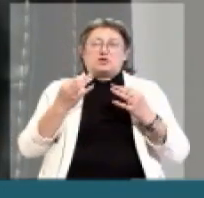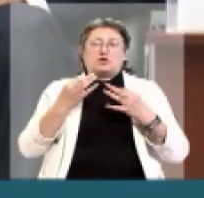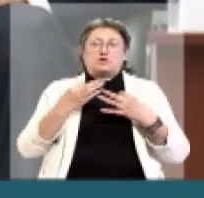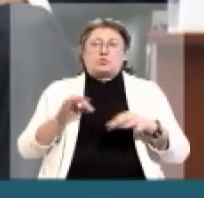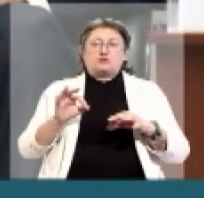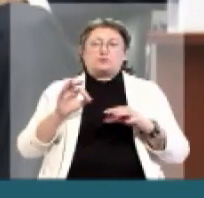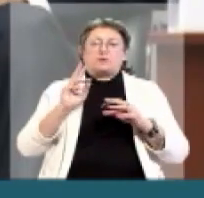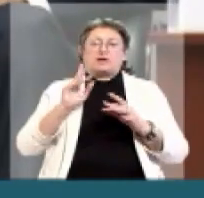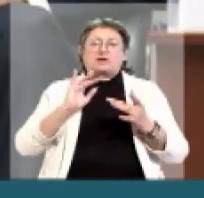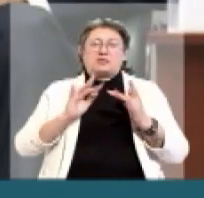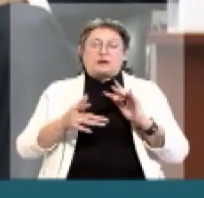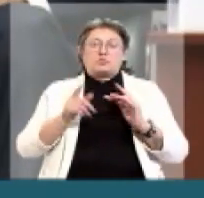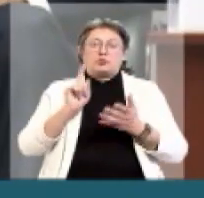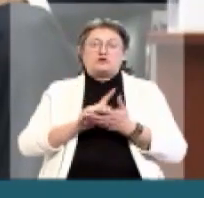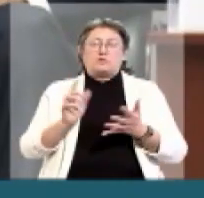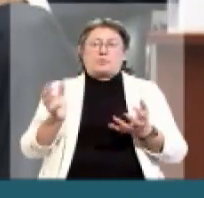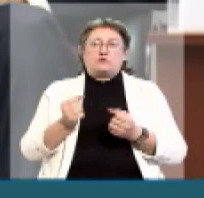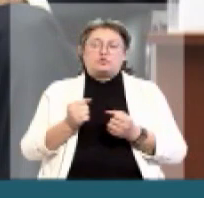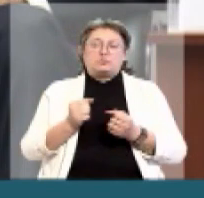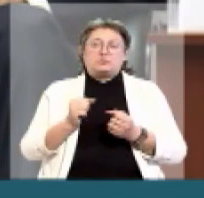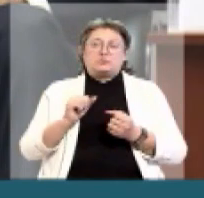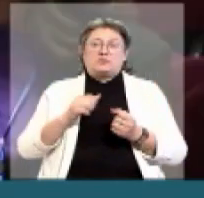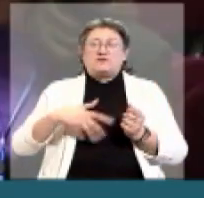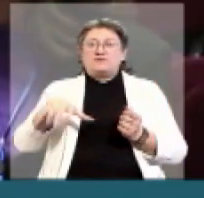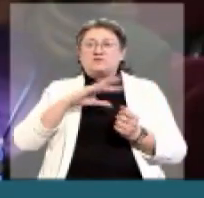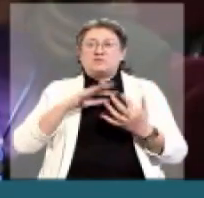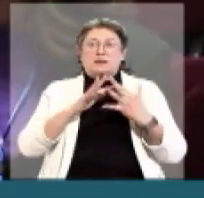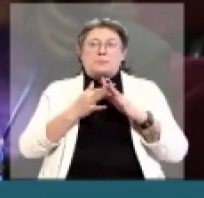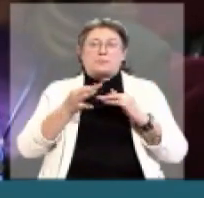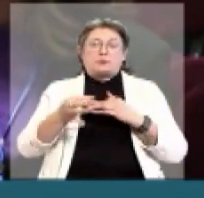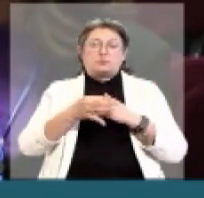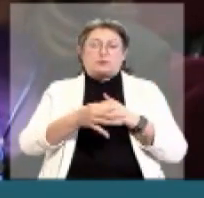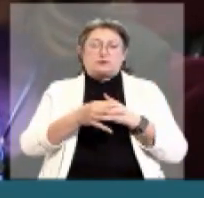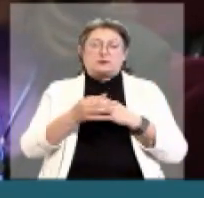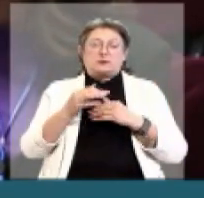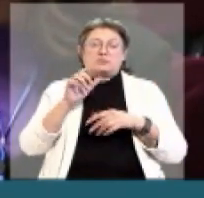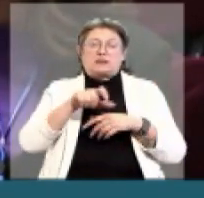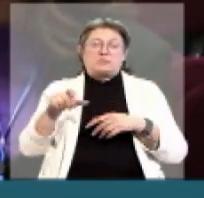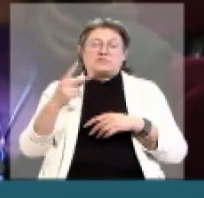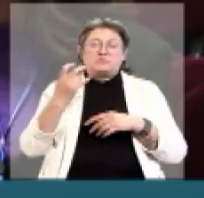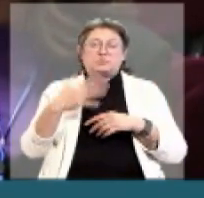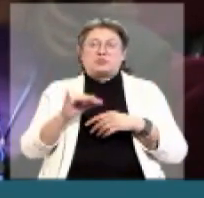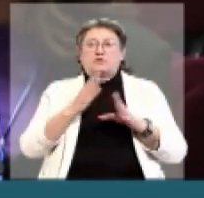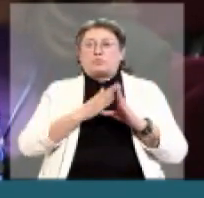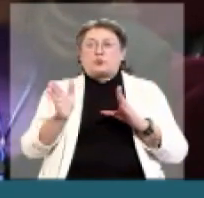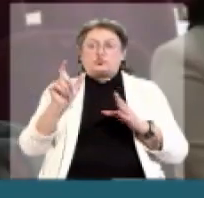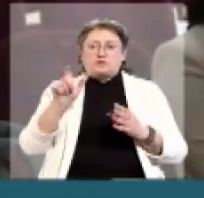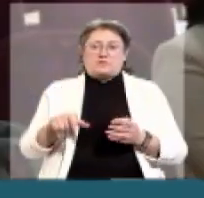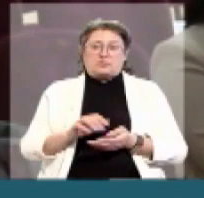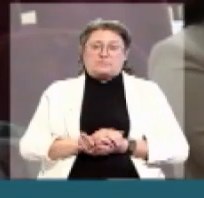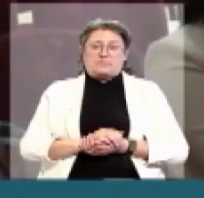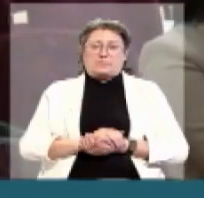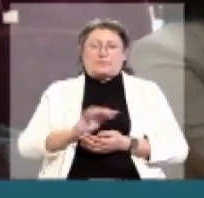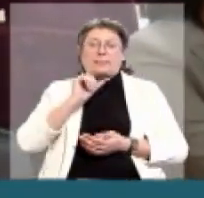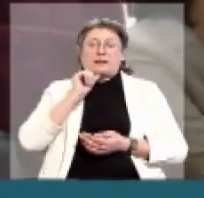кен жолақты ғаламторға халық саны 250 және одан да көп адам болатын барлық ауылдық елді мекендер қол жеткізуі тиіс.